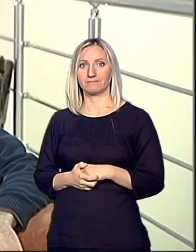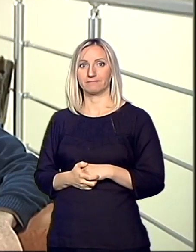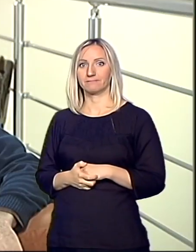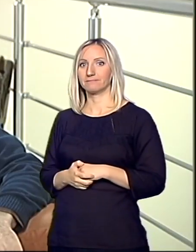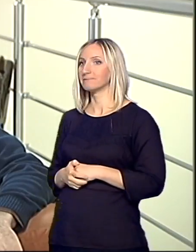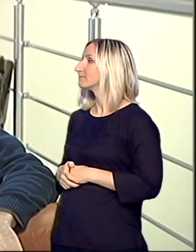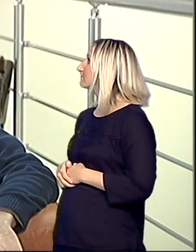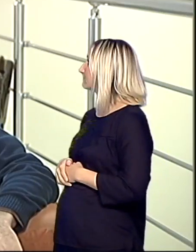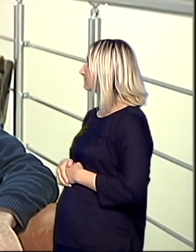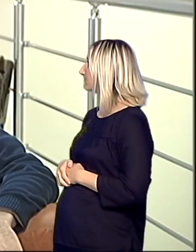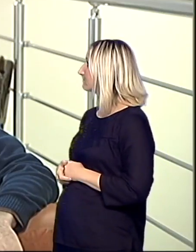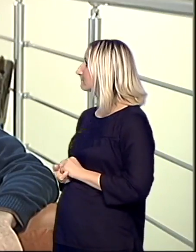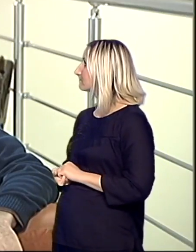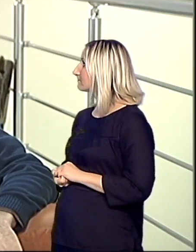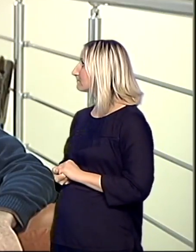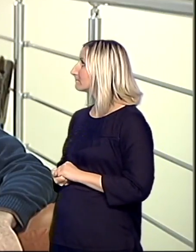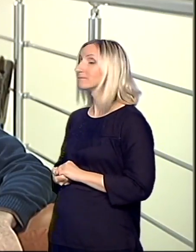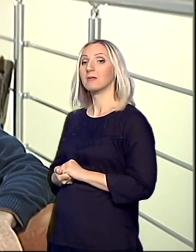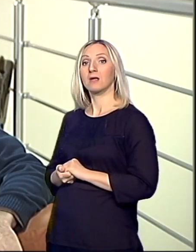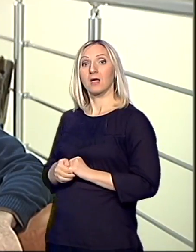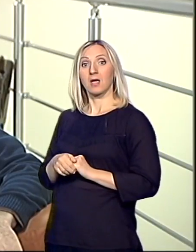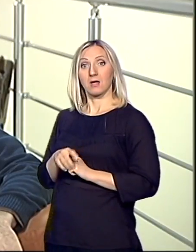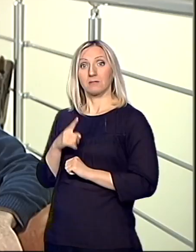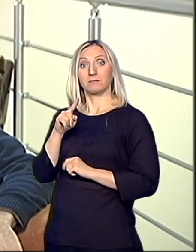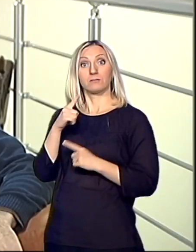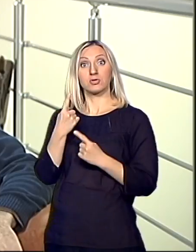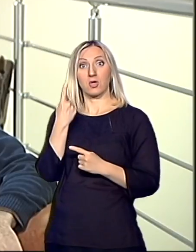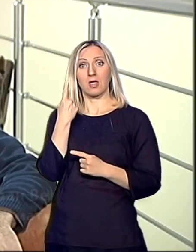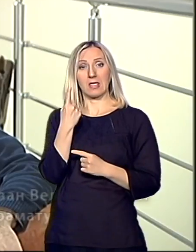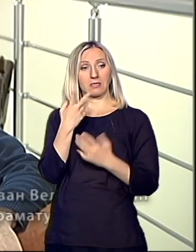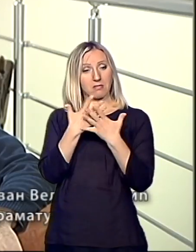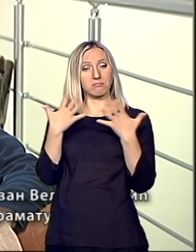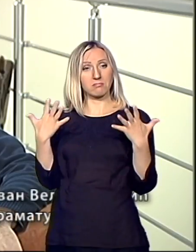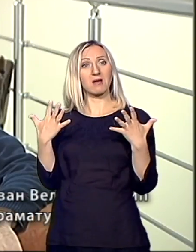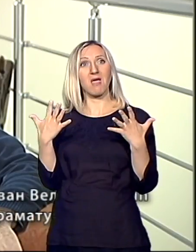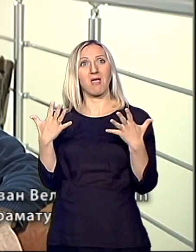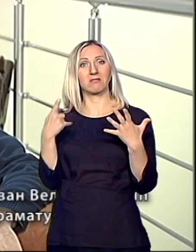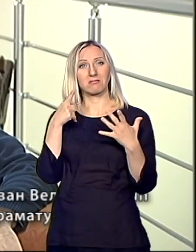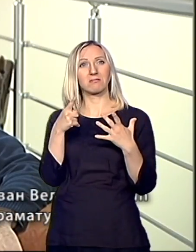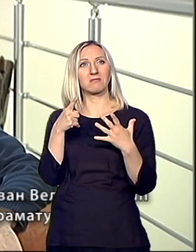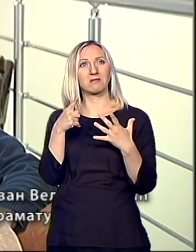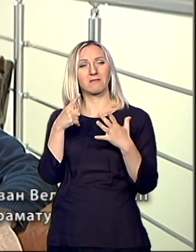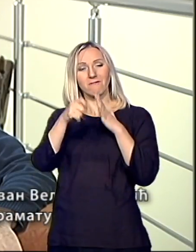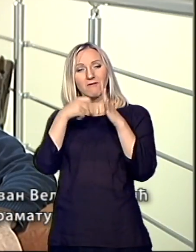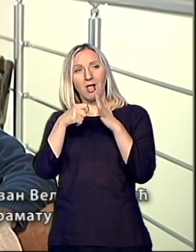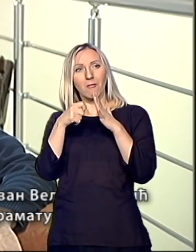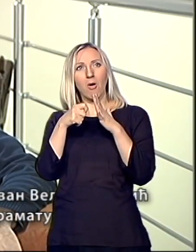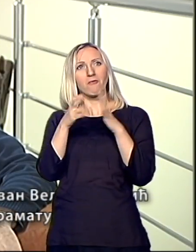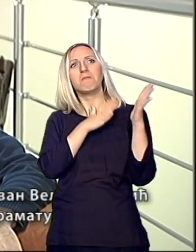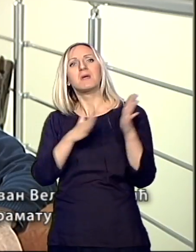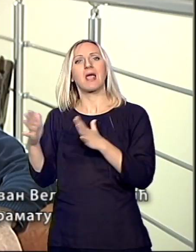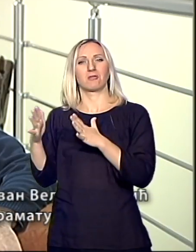Postojao je jedan trend probijanja invalidnosti u mainstream filmove i to je već počelo negde